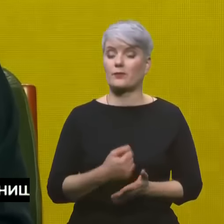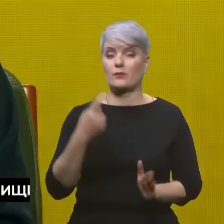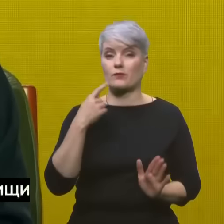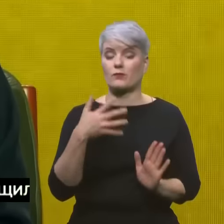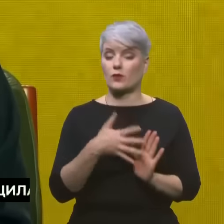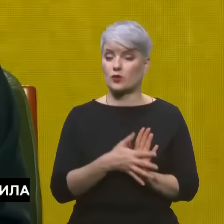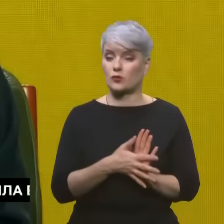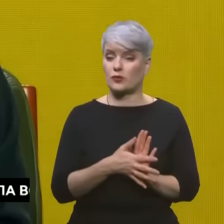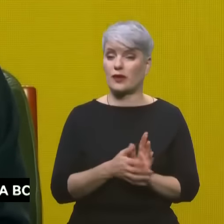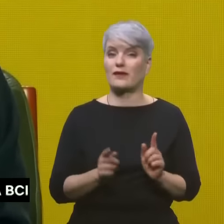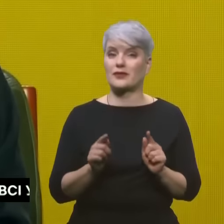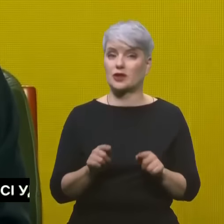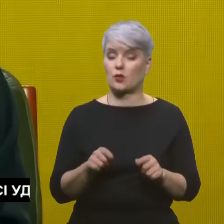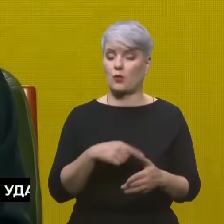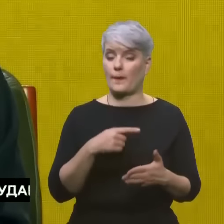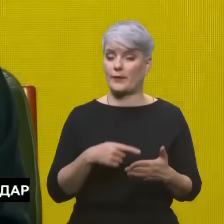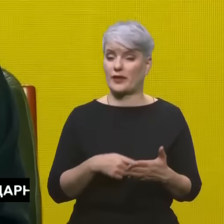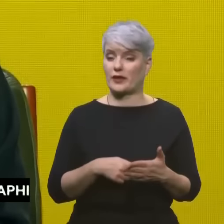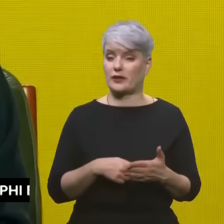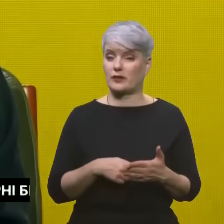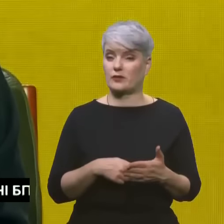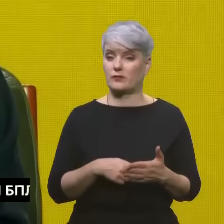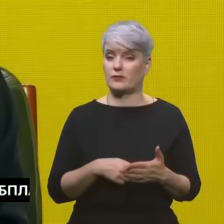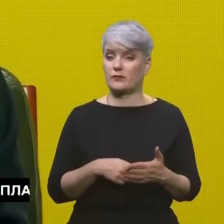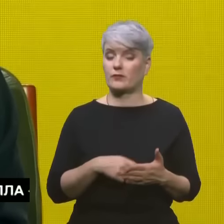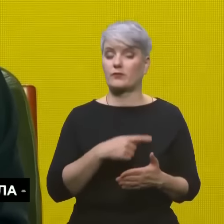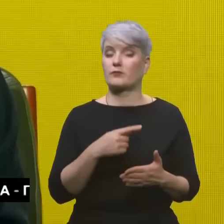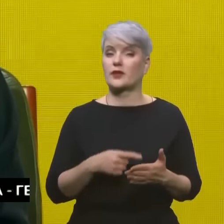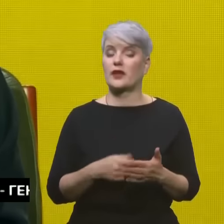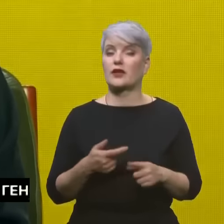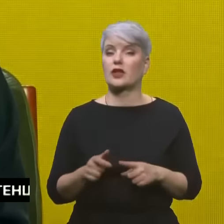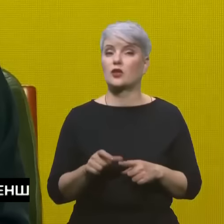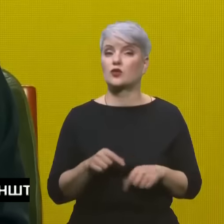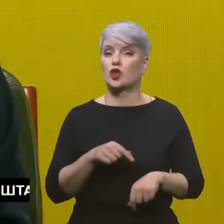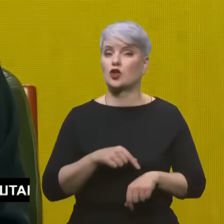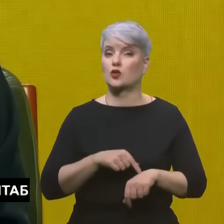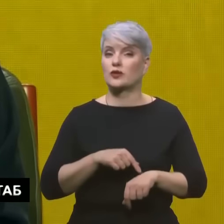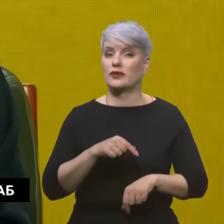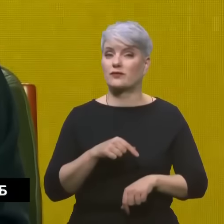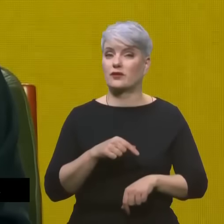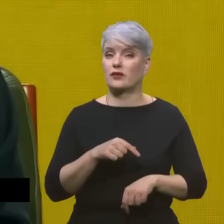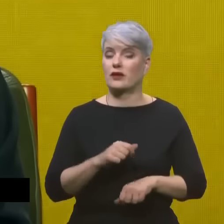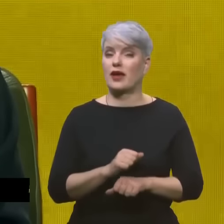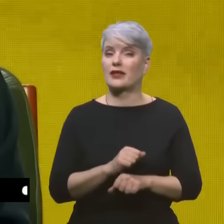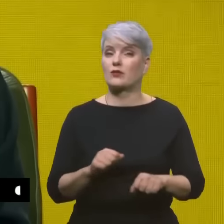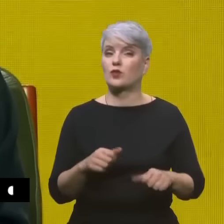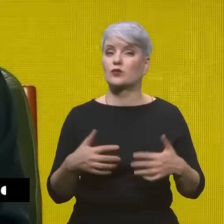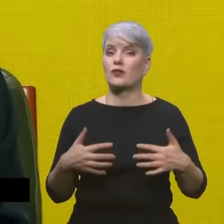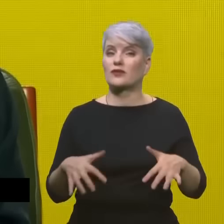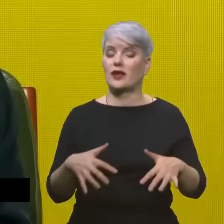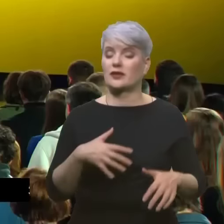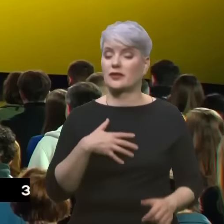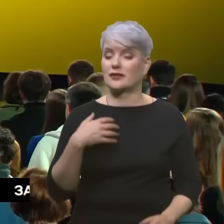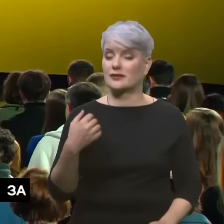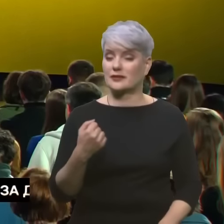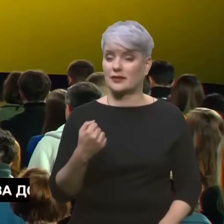порозуміння в цьому питанні. Питання дуже чутливе. Не можемо втратити